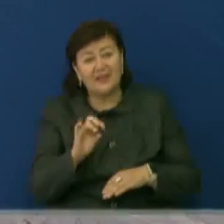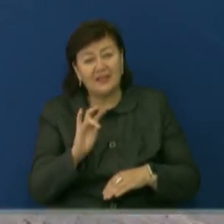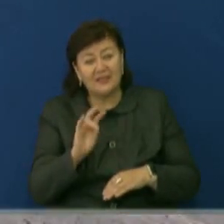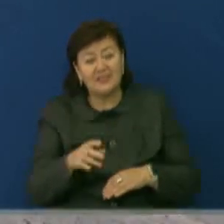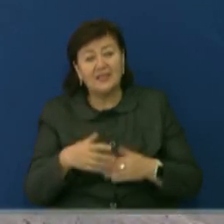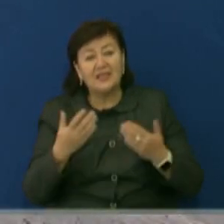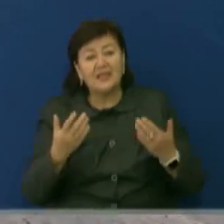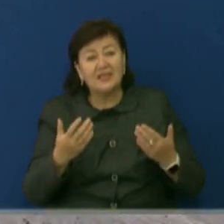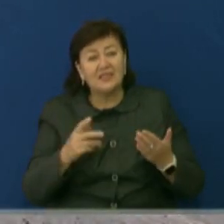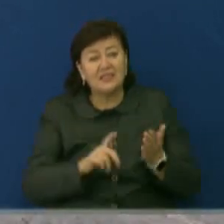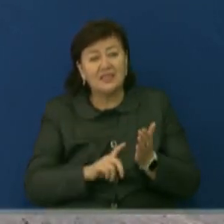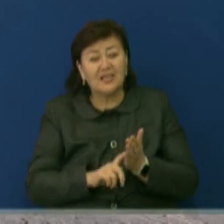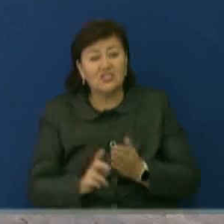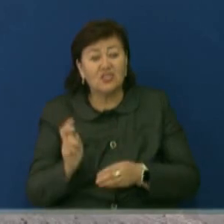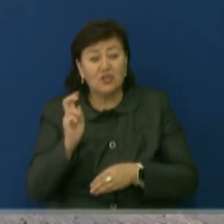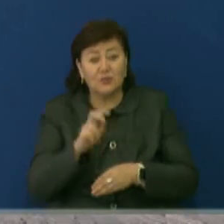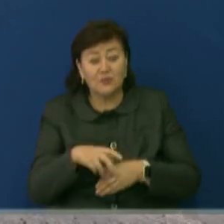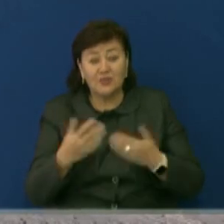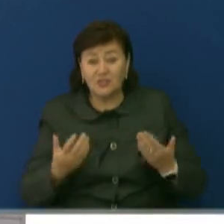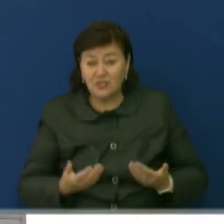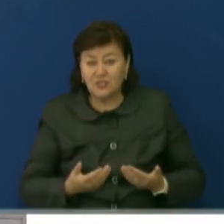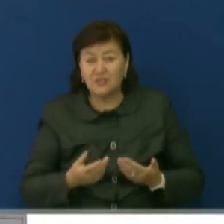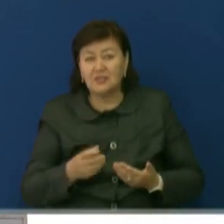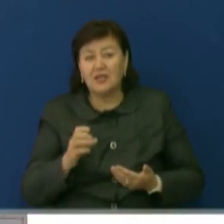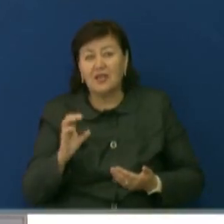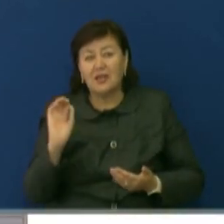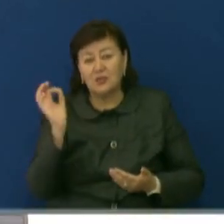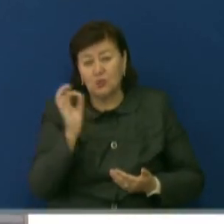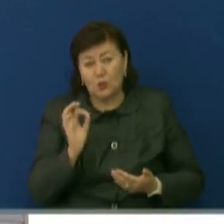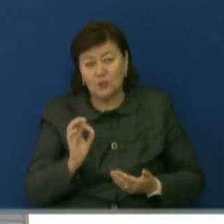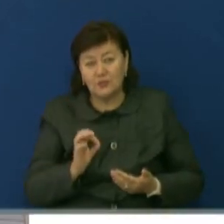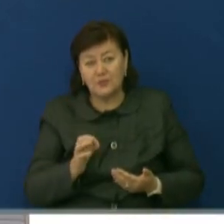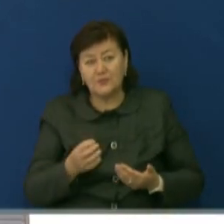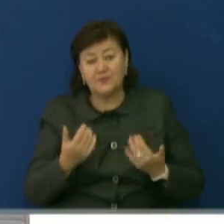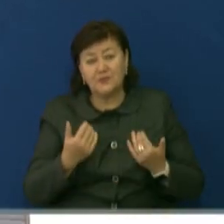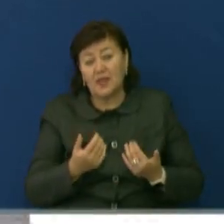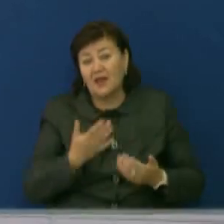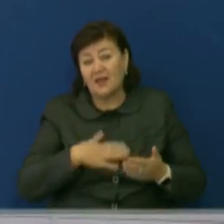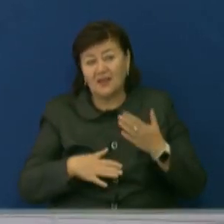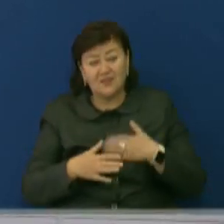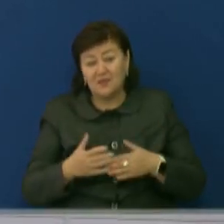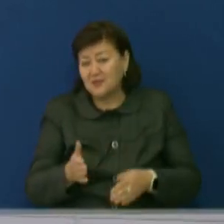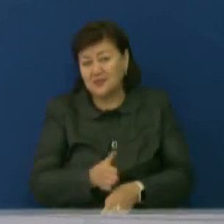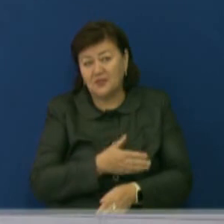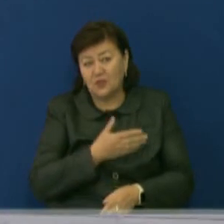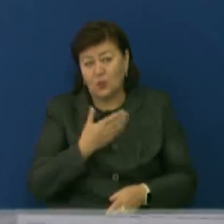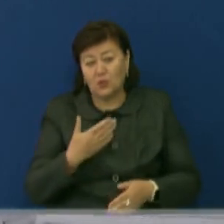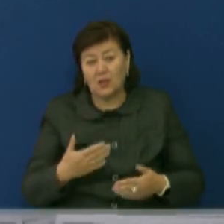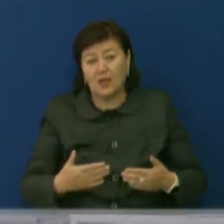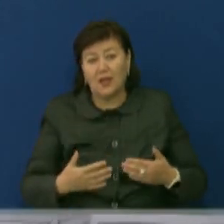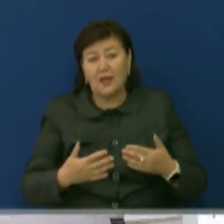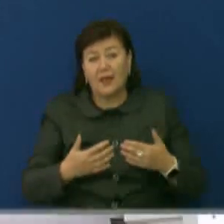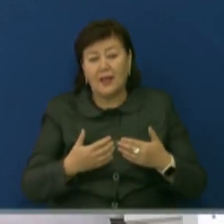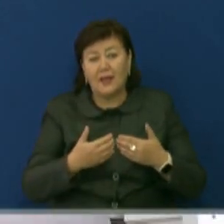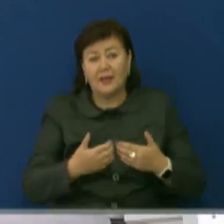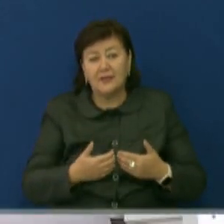декабре прошлого года. Однако радоваться покупке новой квартиры пришлось недолго. По словам жителей, трещина – далеко не